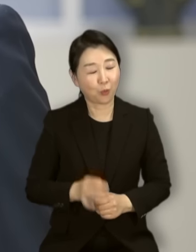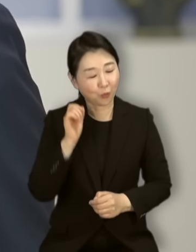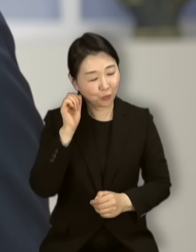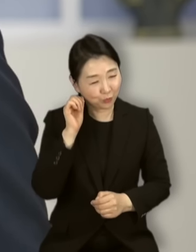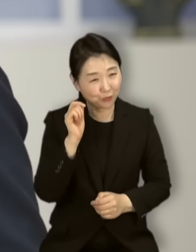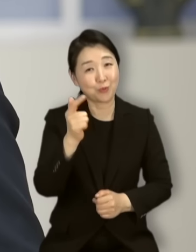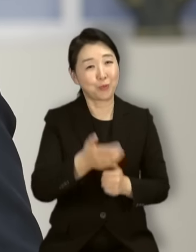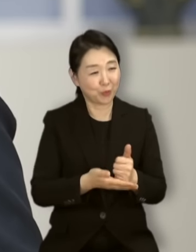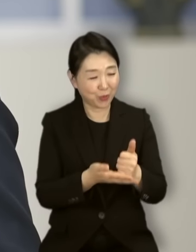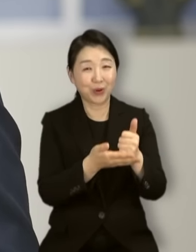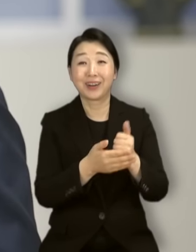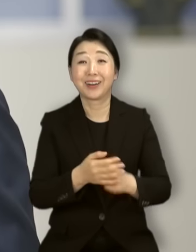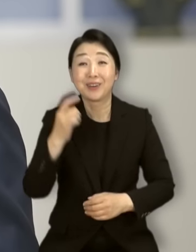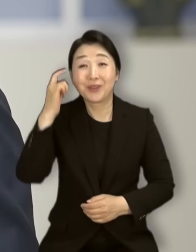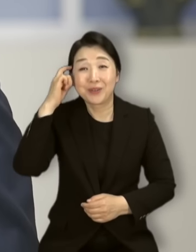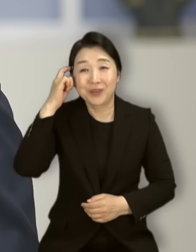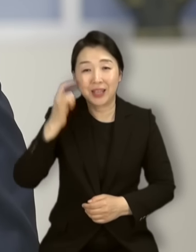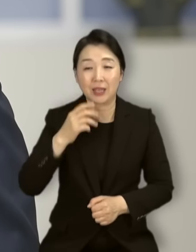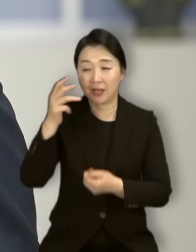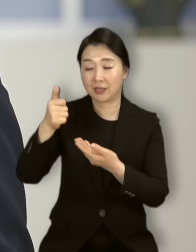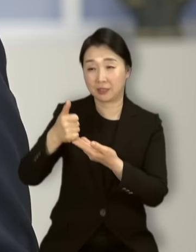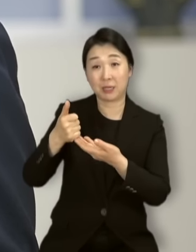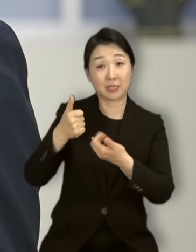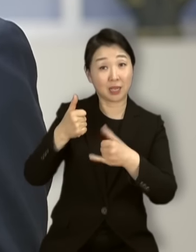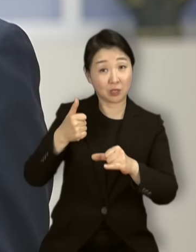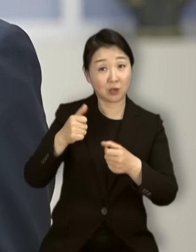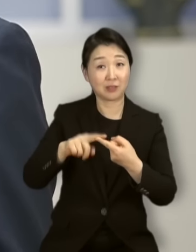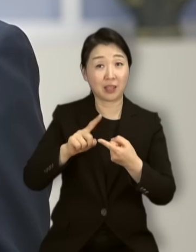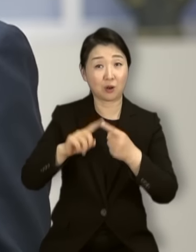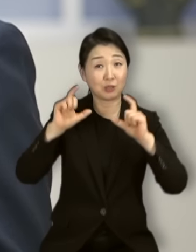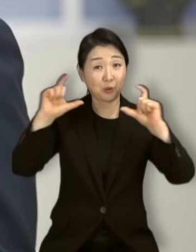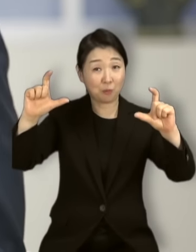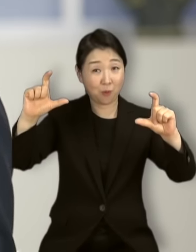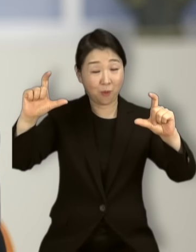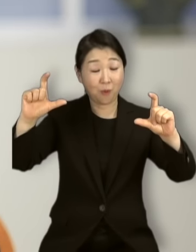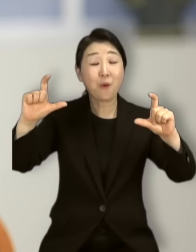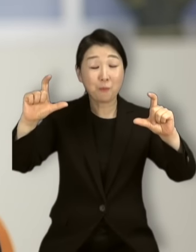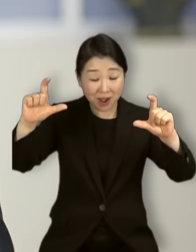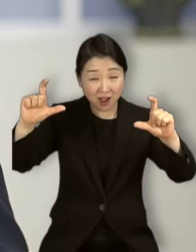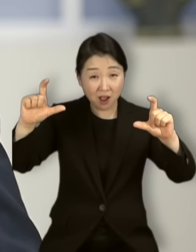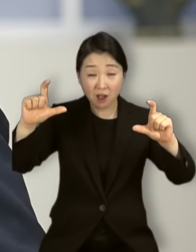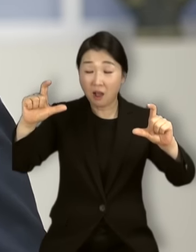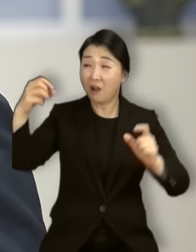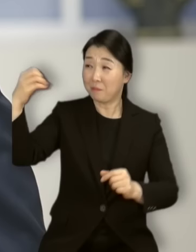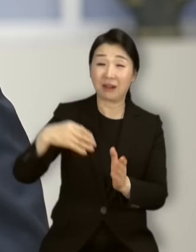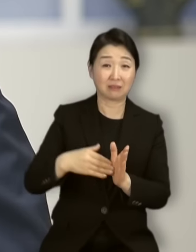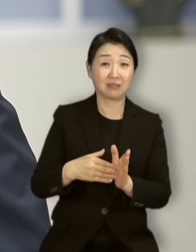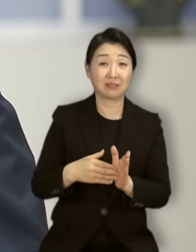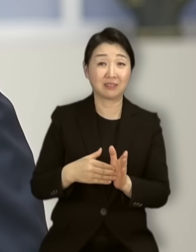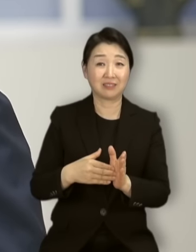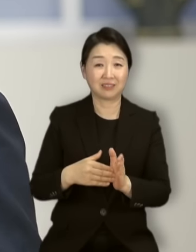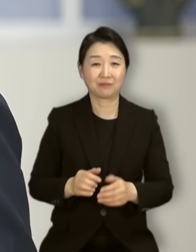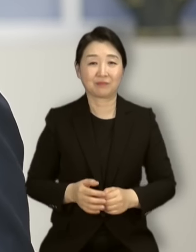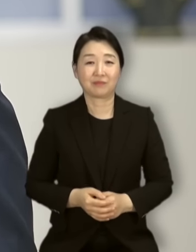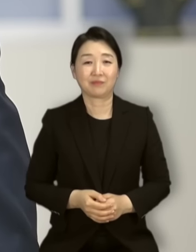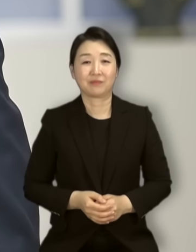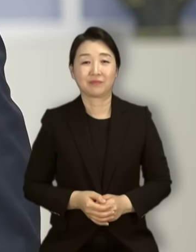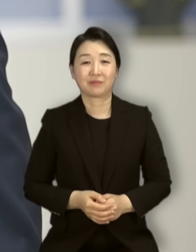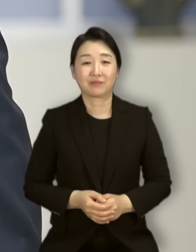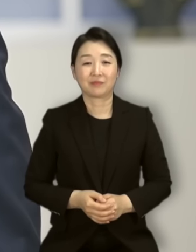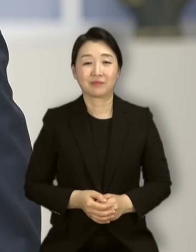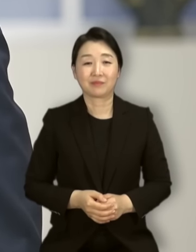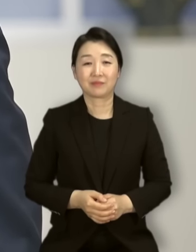거 같아요 왜냐하면 이렇게 하나님의 자녀는 선포하라고 하셨는데 사실